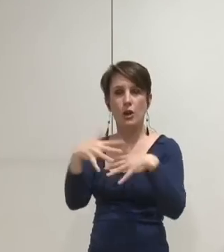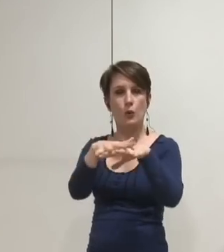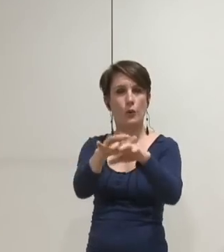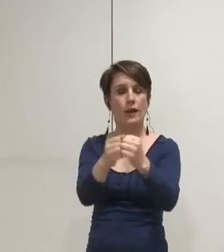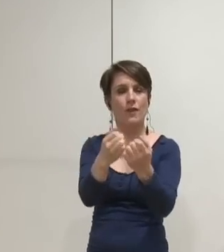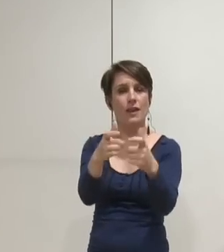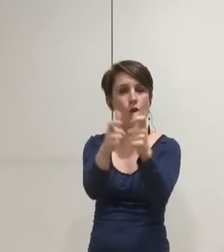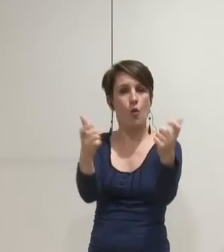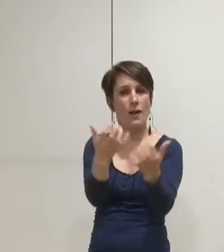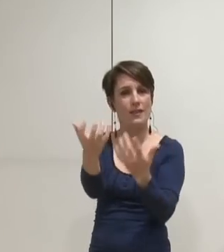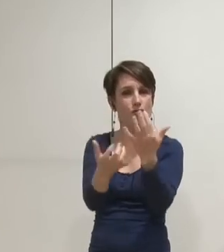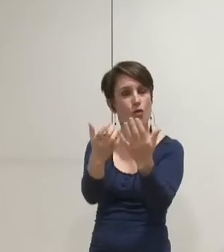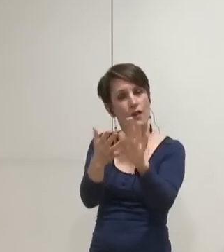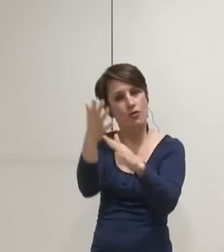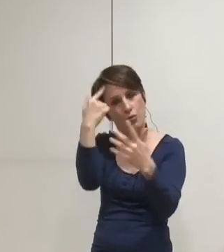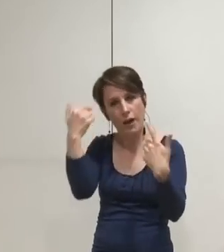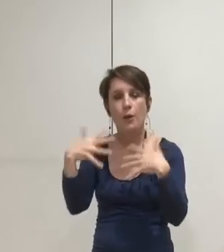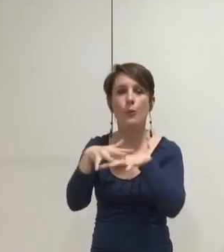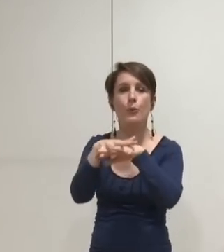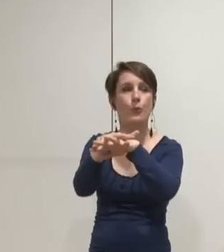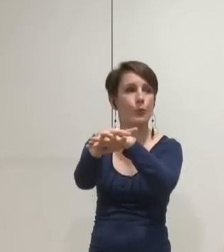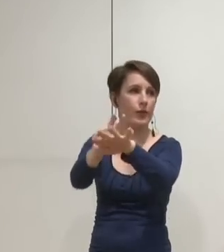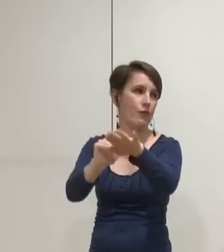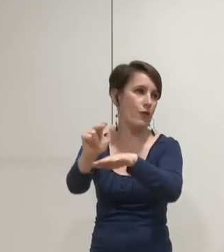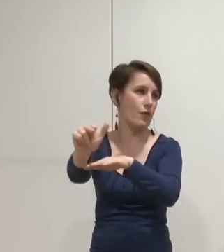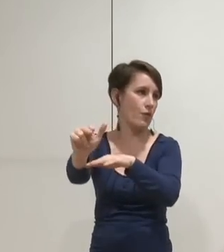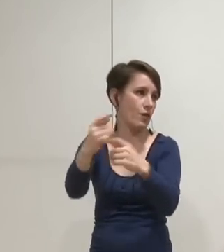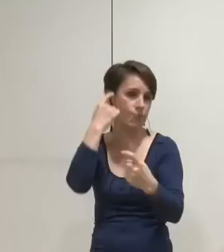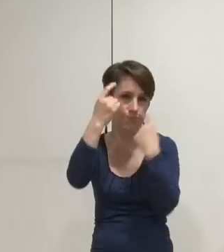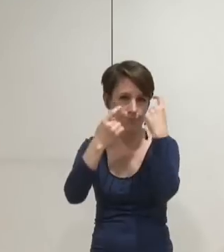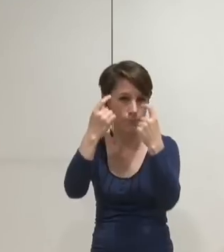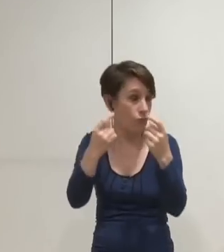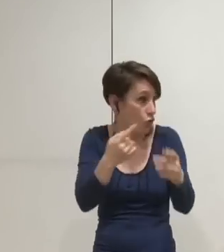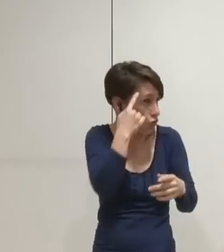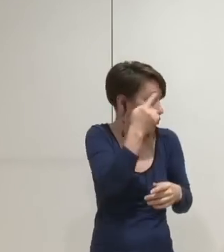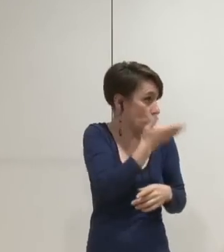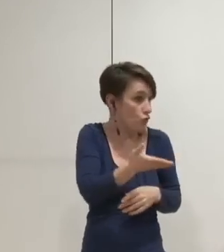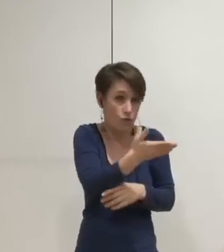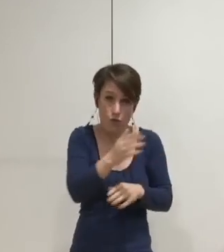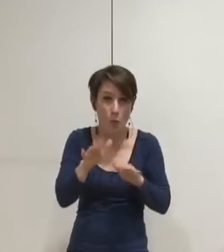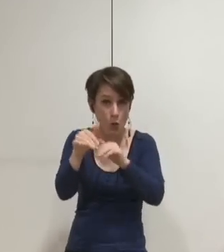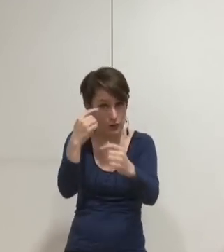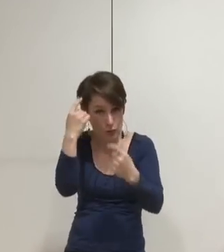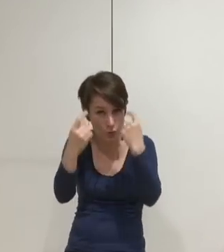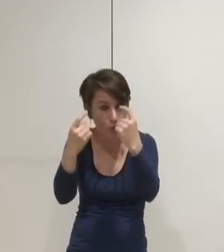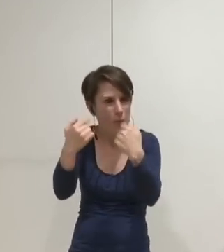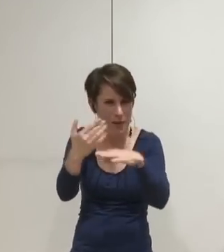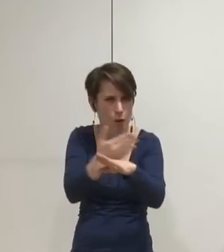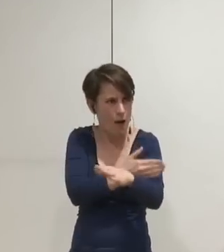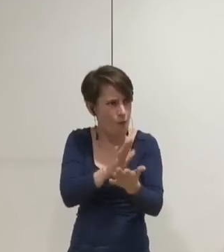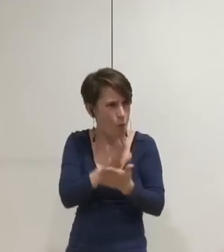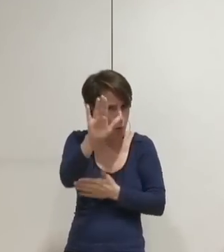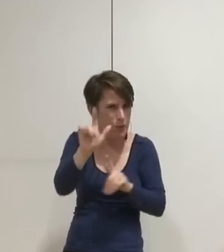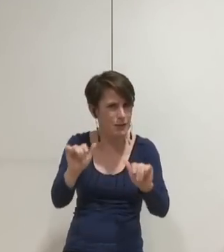d'agloot sera étudié je suppose qu'elle est toujours étudiée mais il y avait quand même un engagement donc